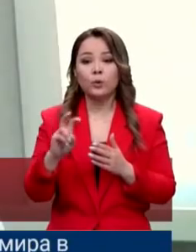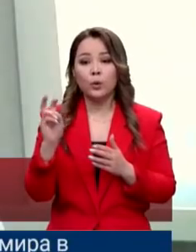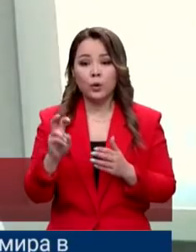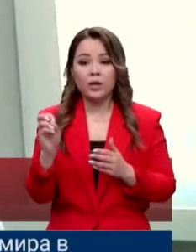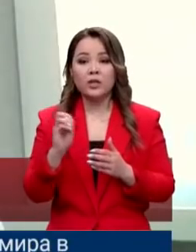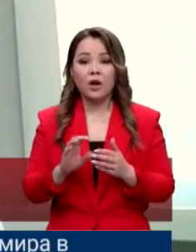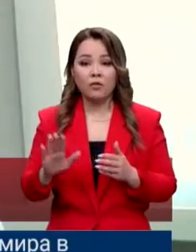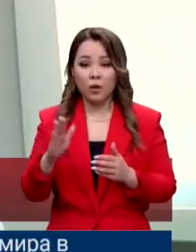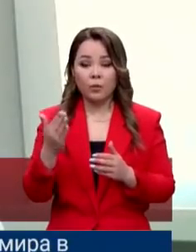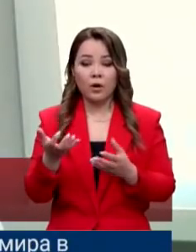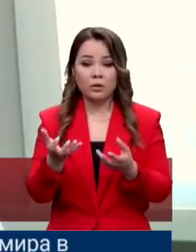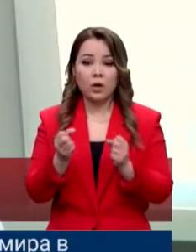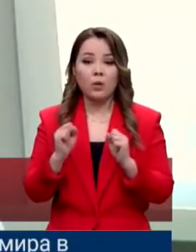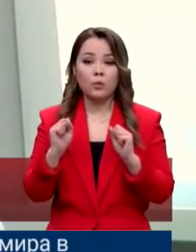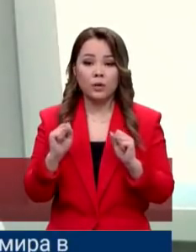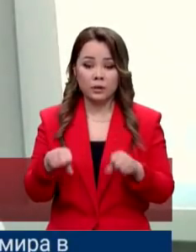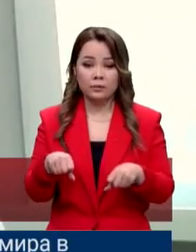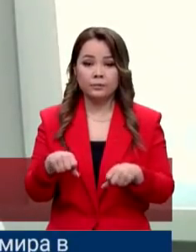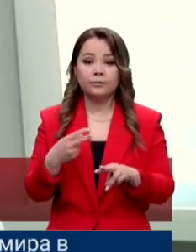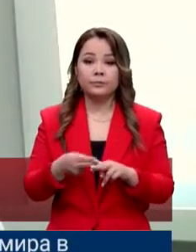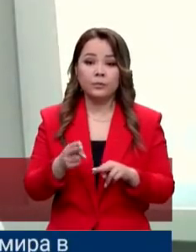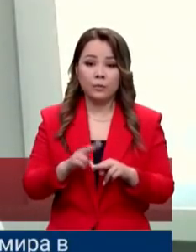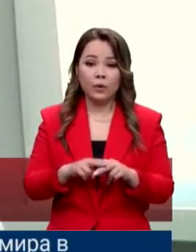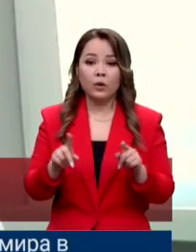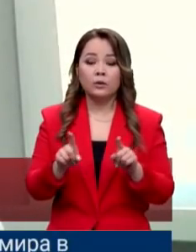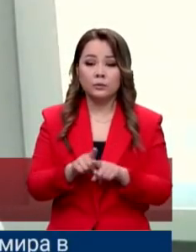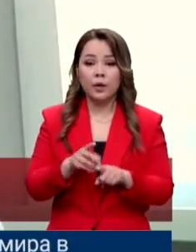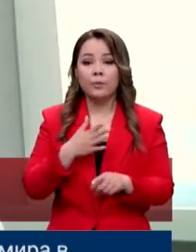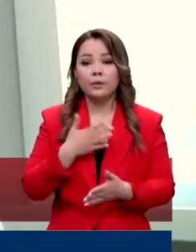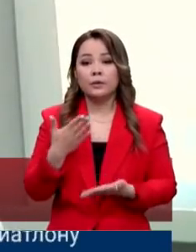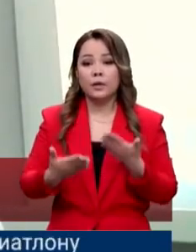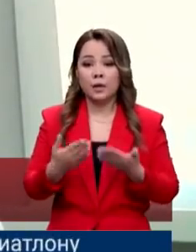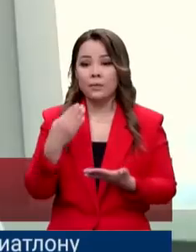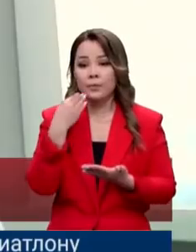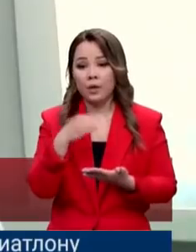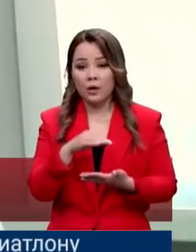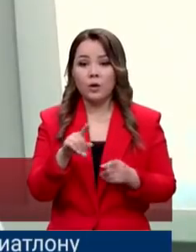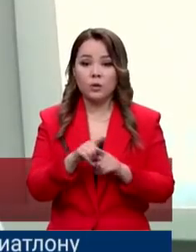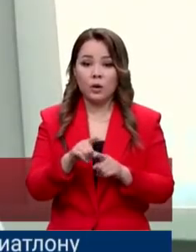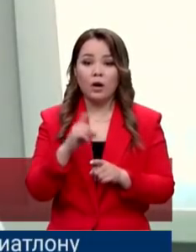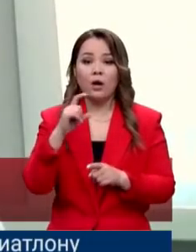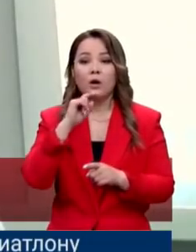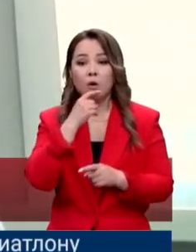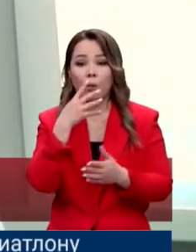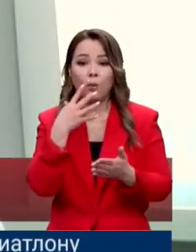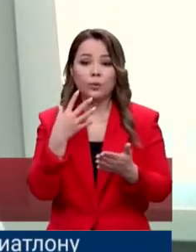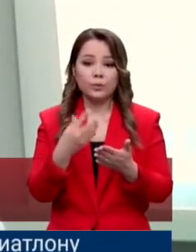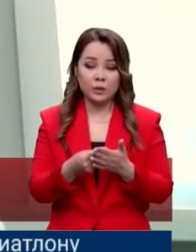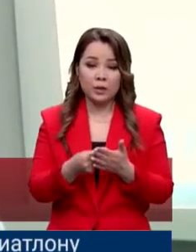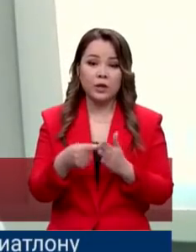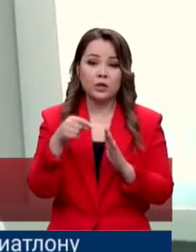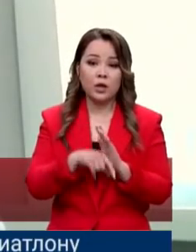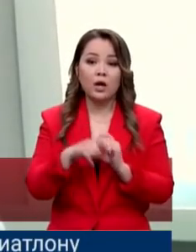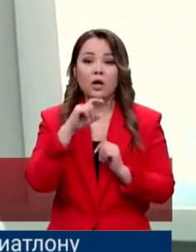доллармен, евромен аламыз. Сондықтан, егер бізде мықты экономика болса, өзіміздің